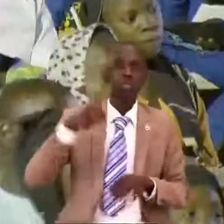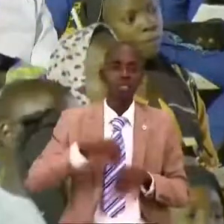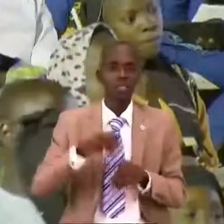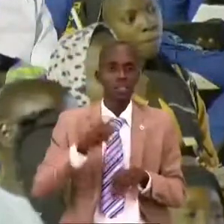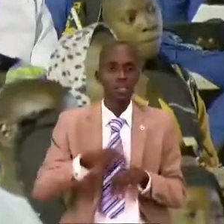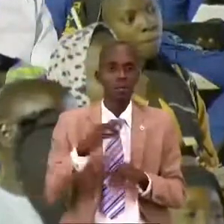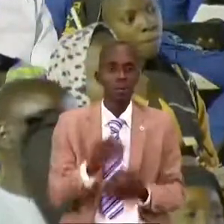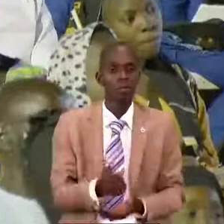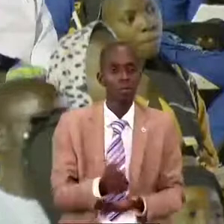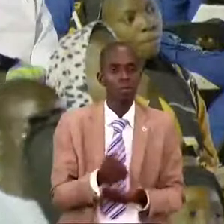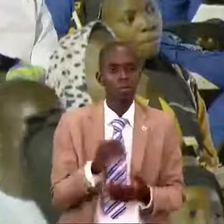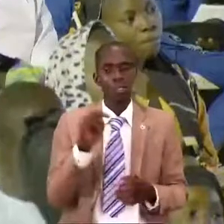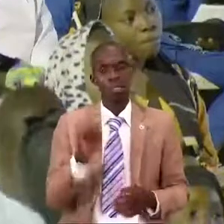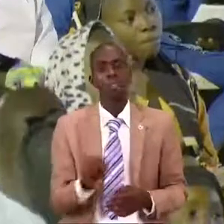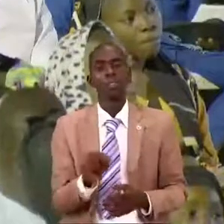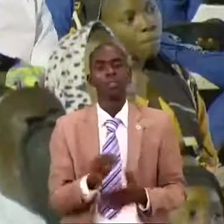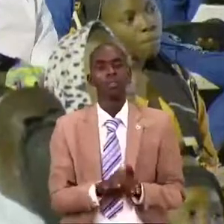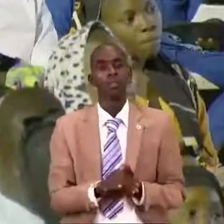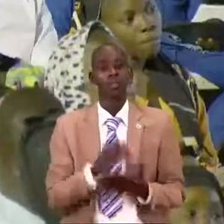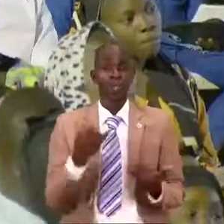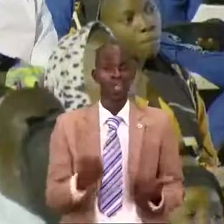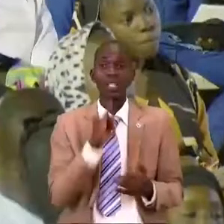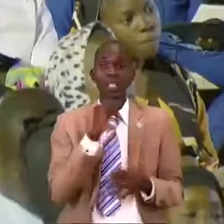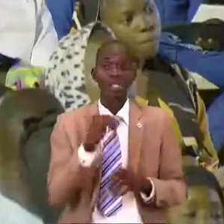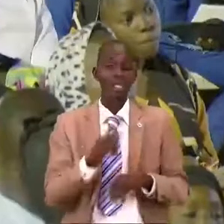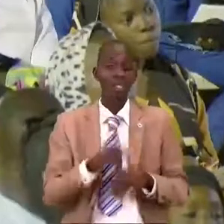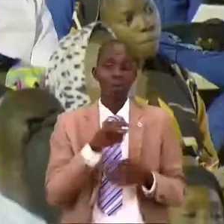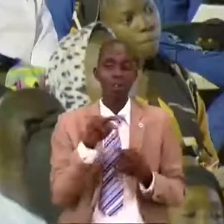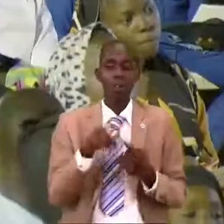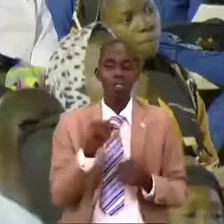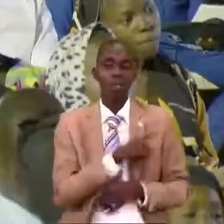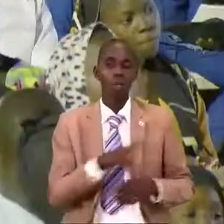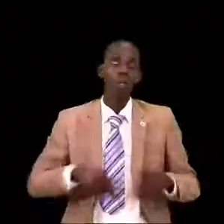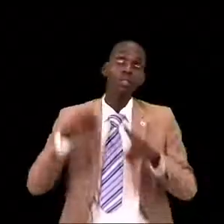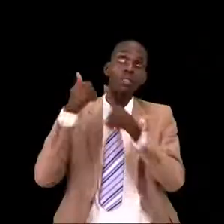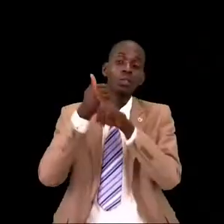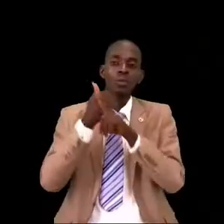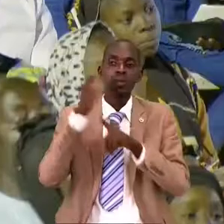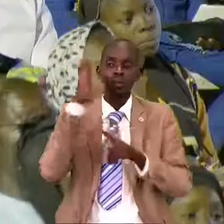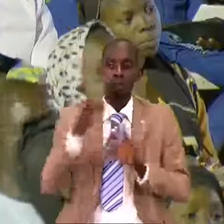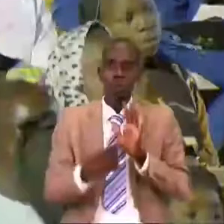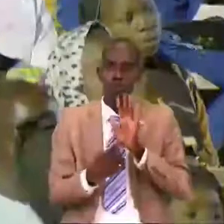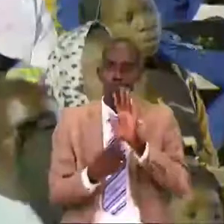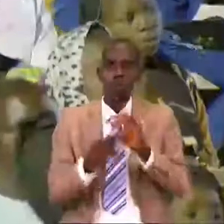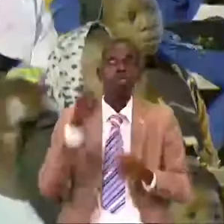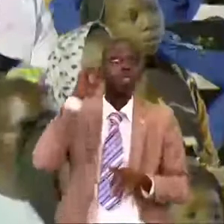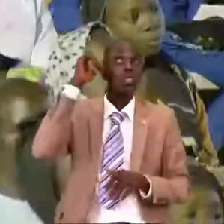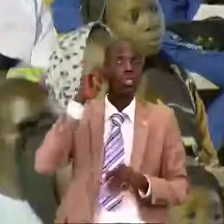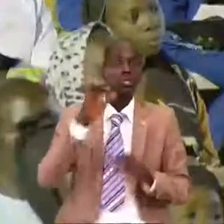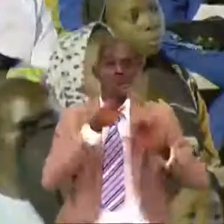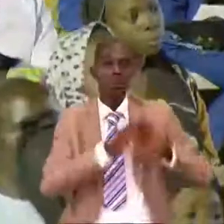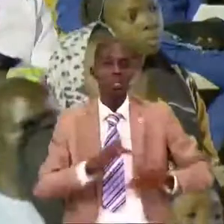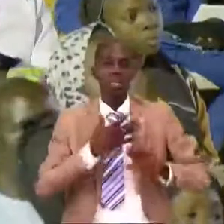lui-même va manifester sa miséricorde et t'accordera sa miséricorde pour le pardon. Dis Amen.